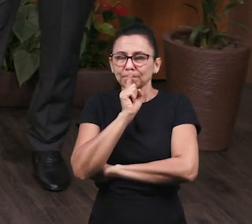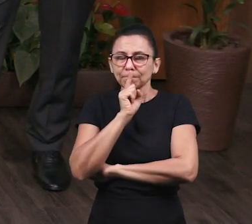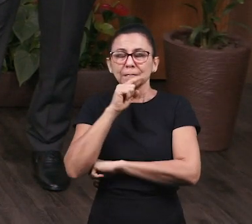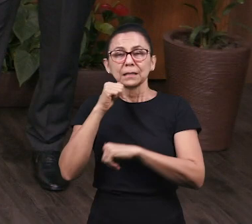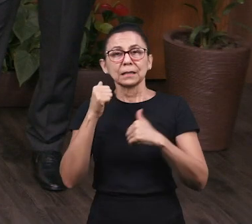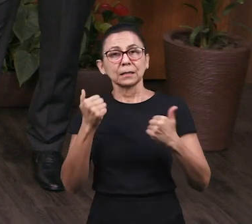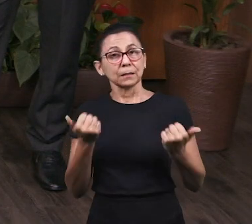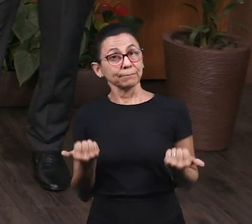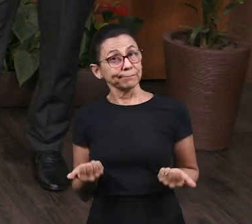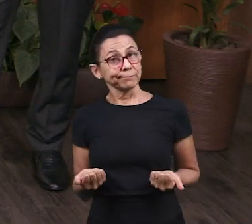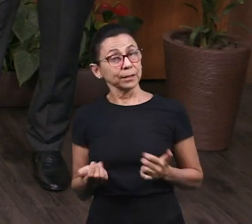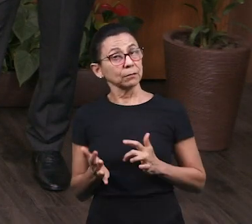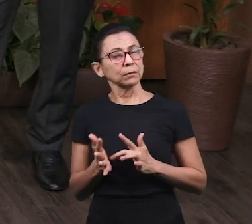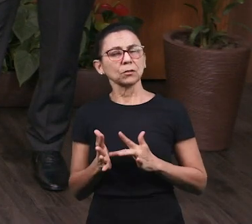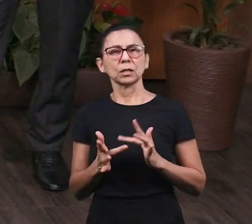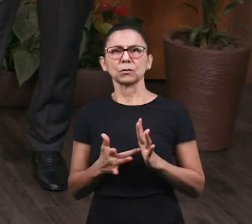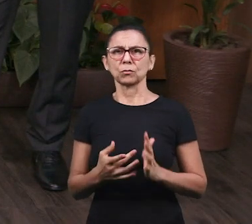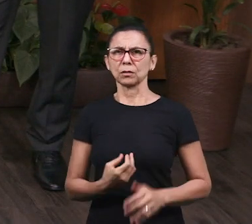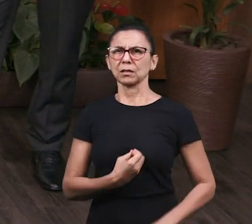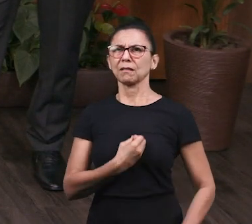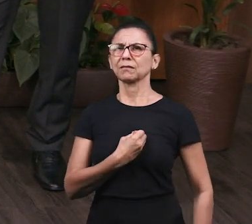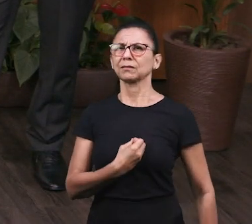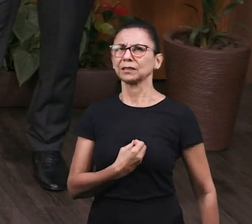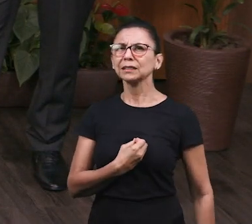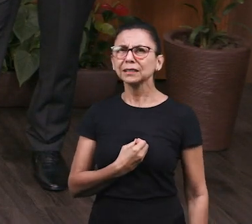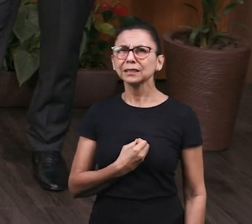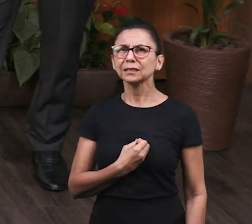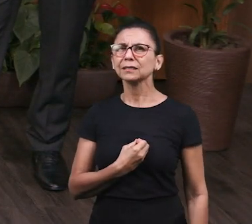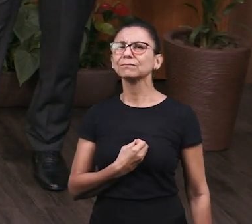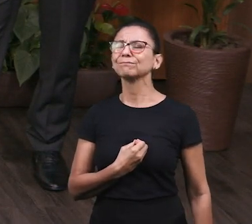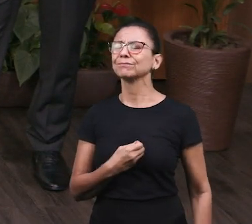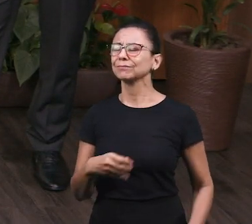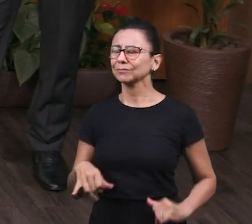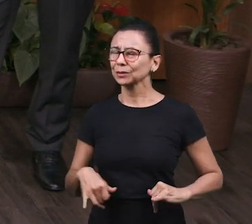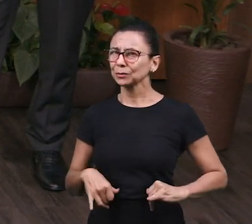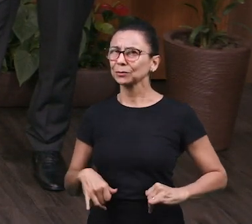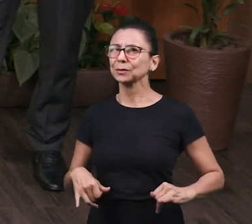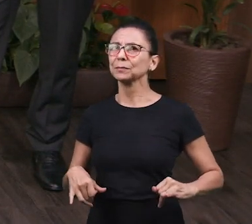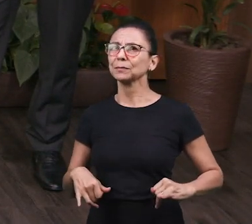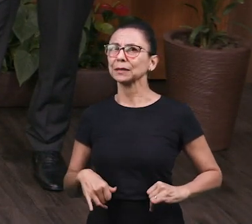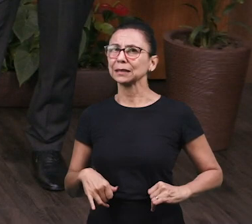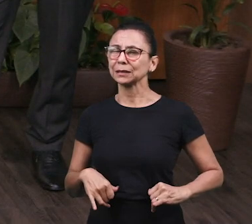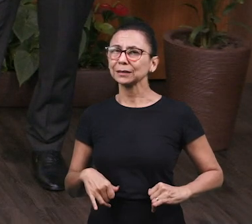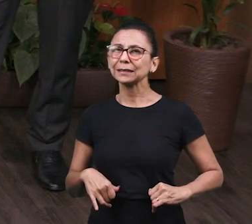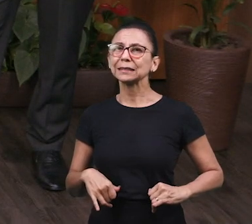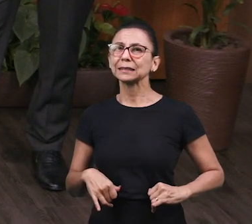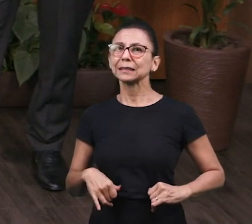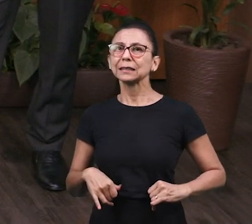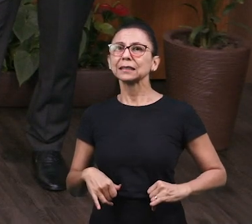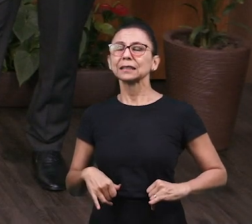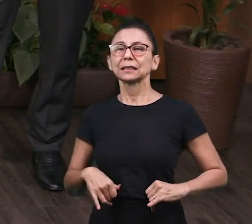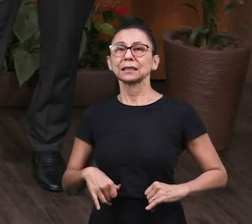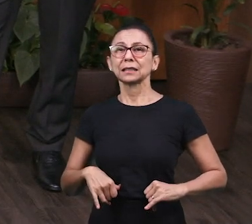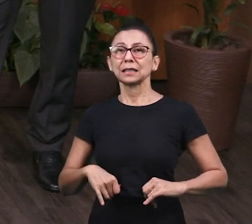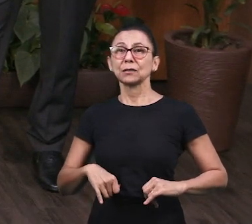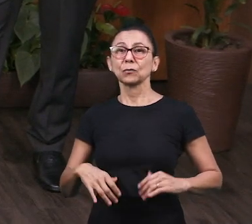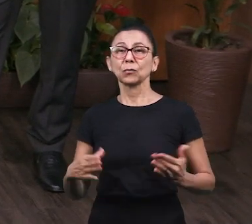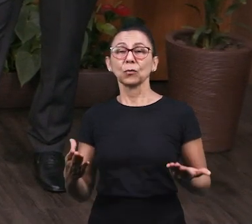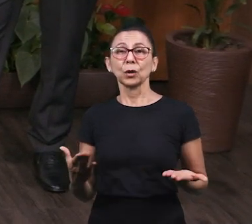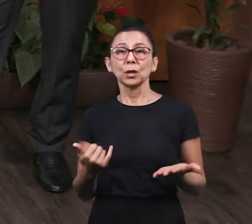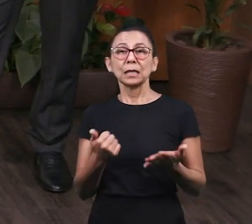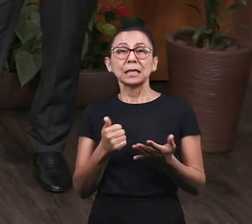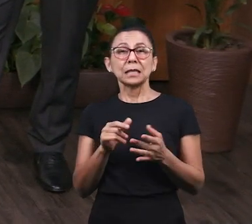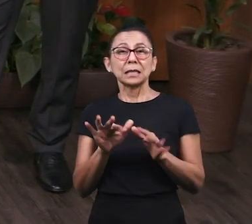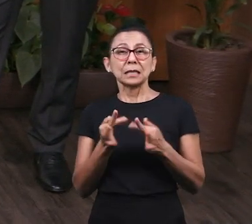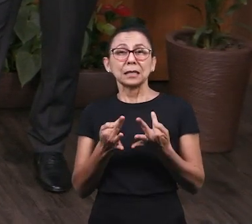Jésus a été donnée en son humanité et humilité afin du salut